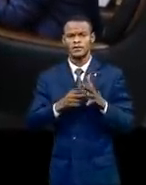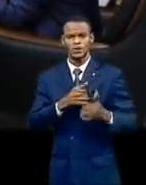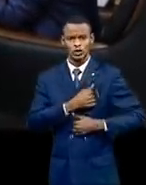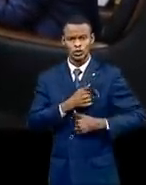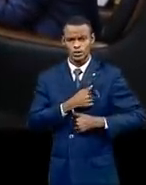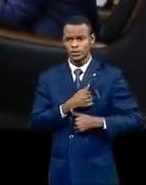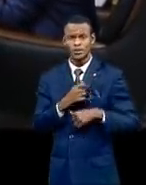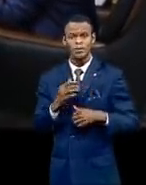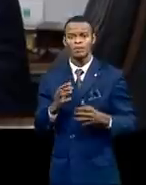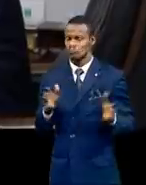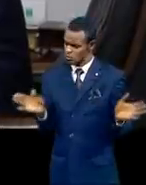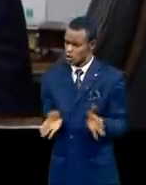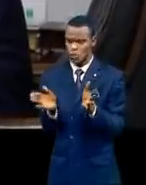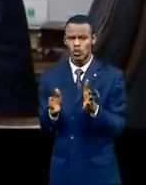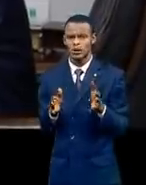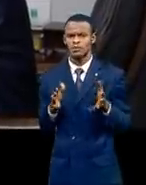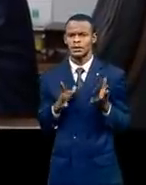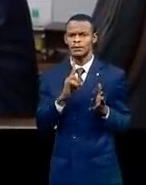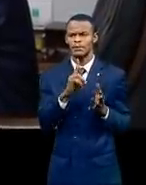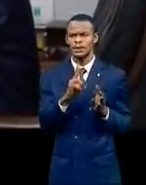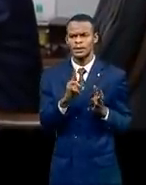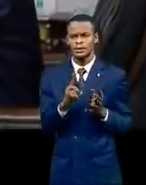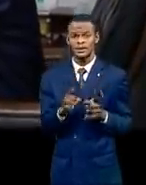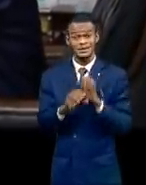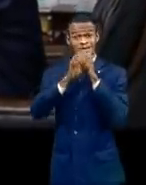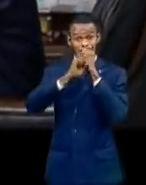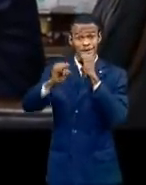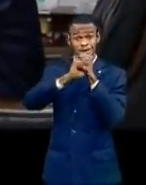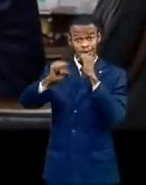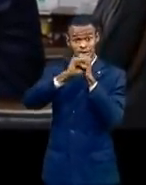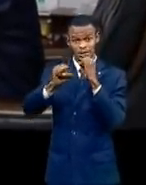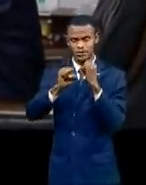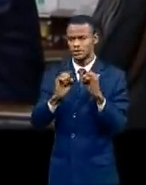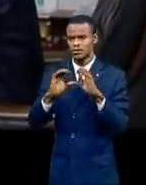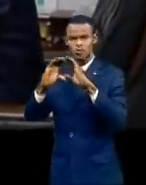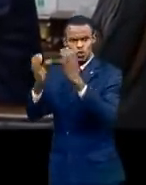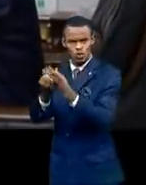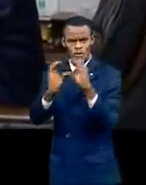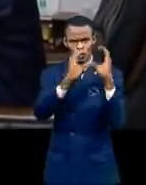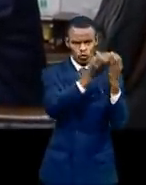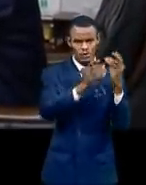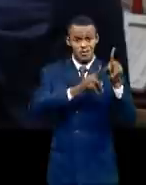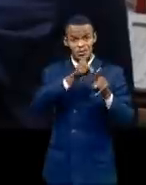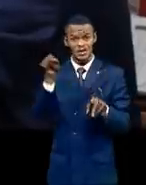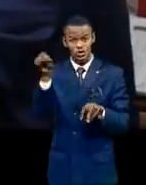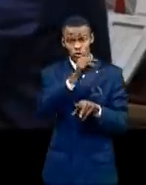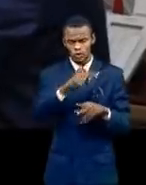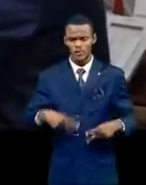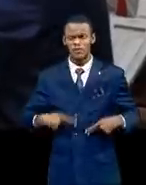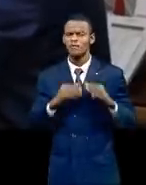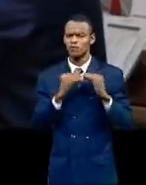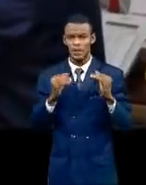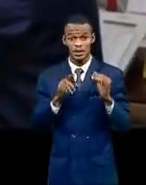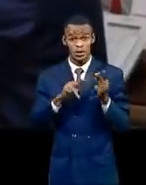encouragés à sensibiliser les communautés nationales à la cohabitation pacifique et la population est invitée à soutenir